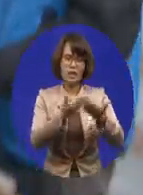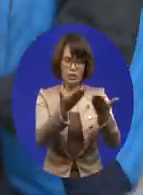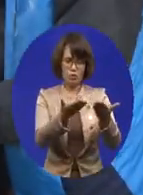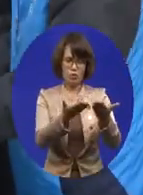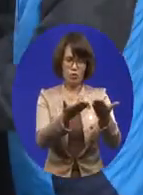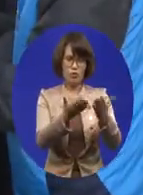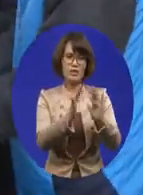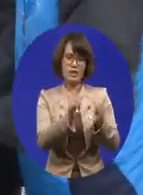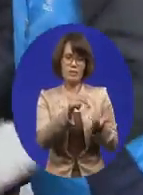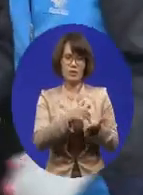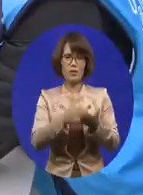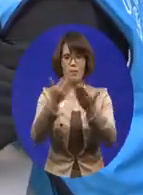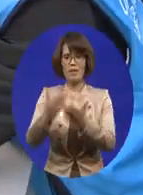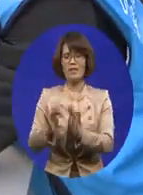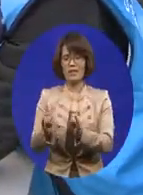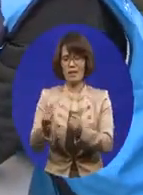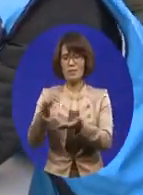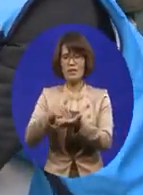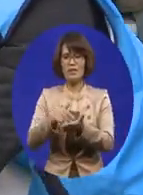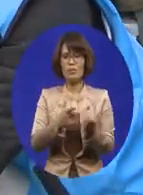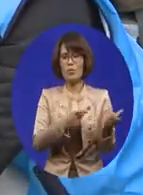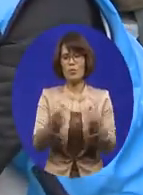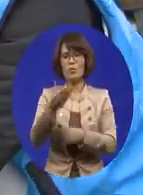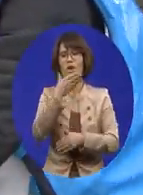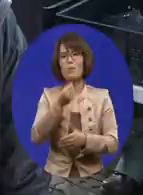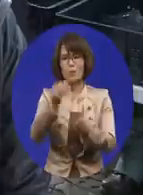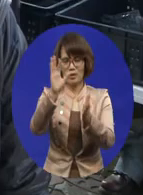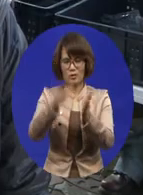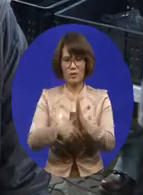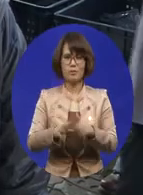받는 사람도 모두가 행복한 순간입니다.